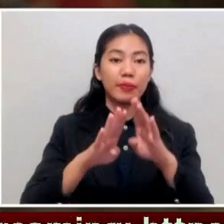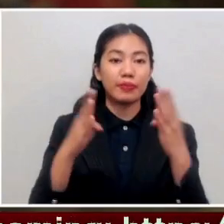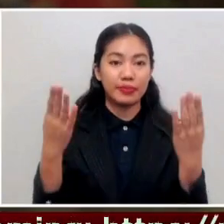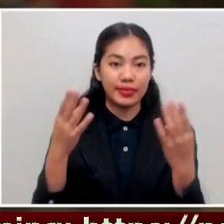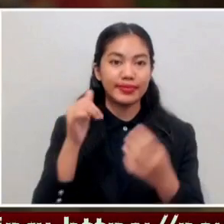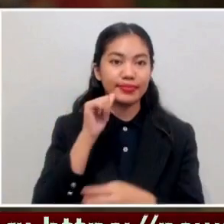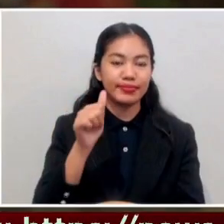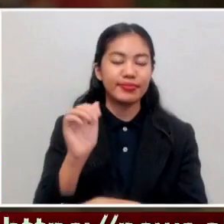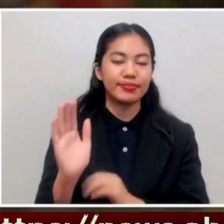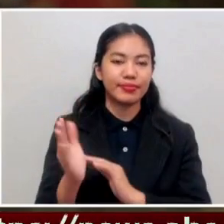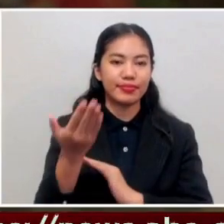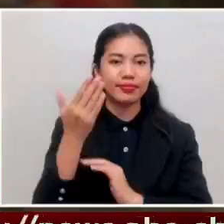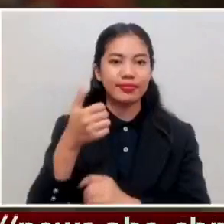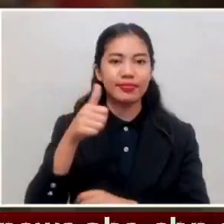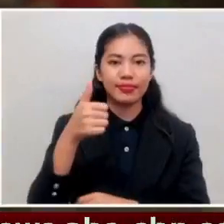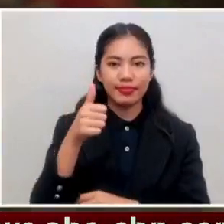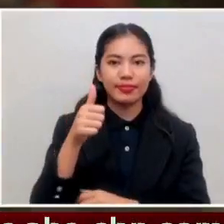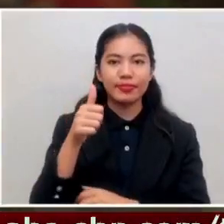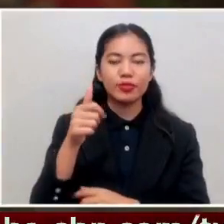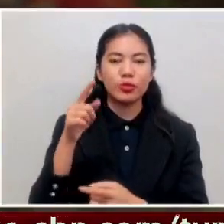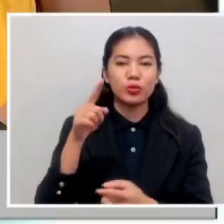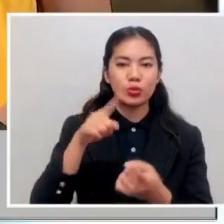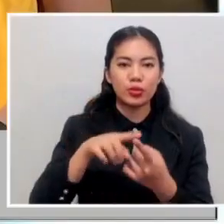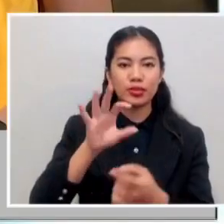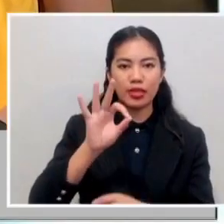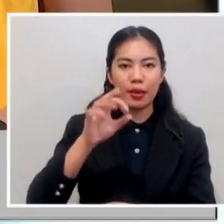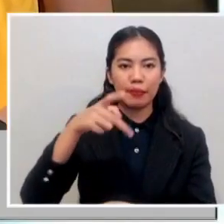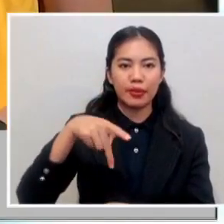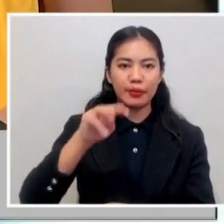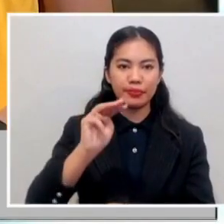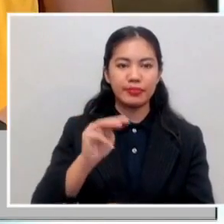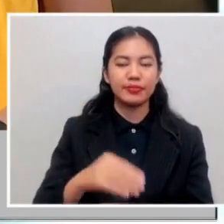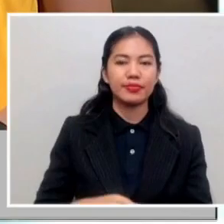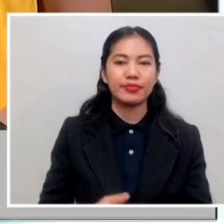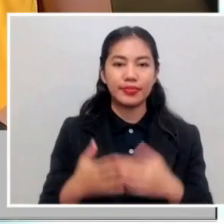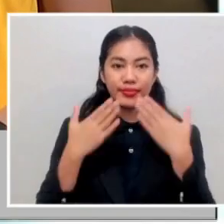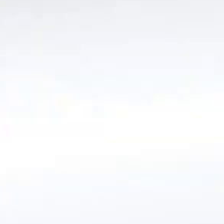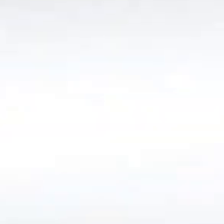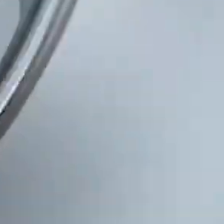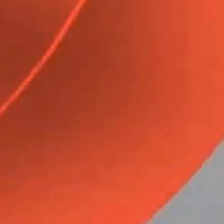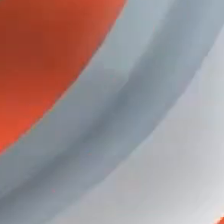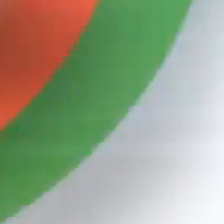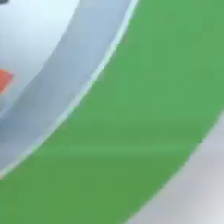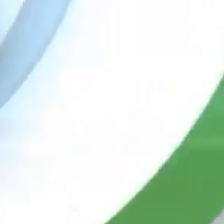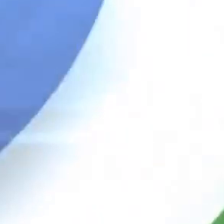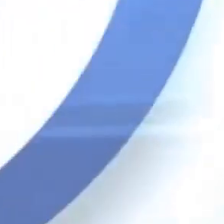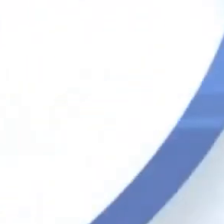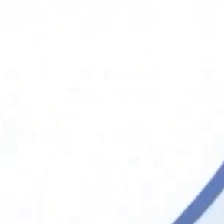umaga hanggang alas 9 ng gabi. Henry. Maraming salamat, Jack Batalyones.